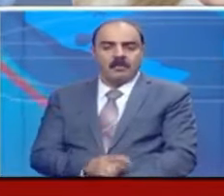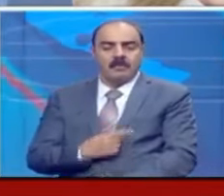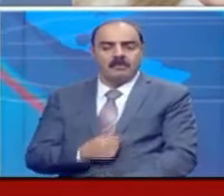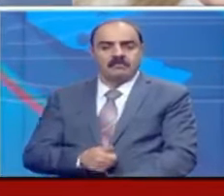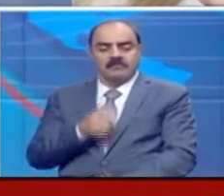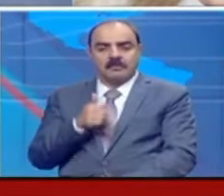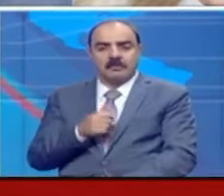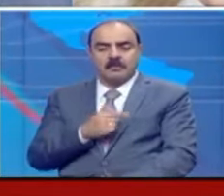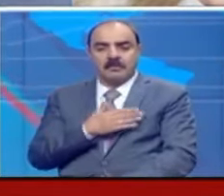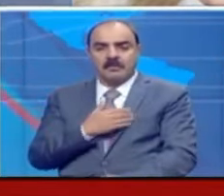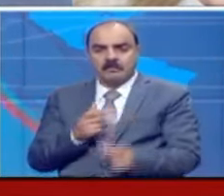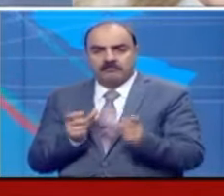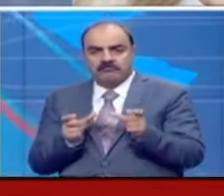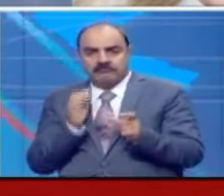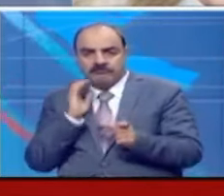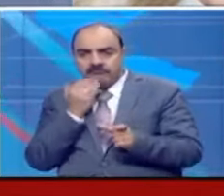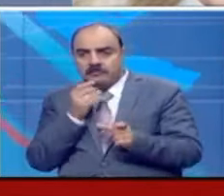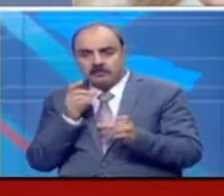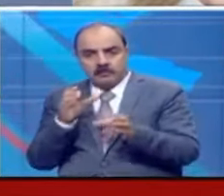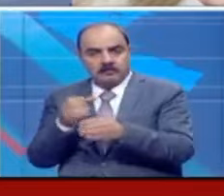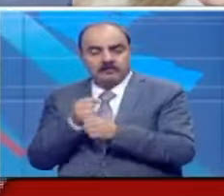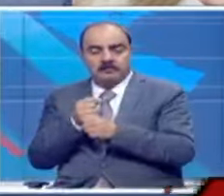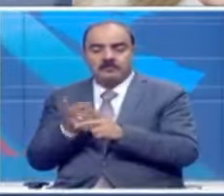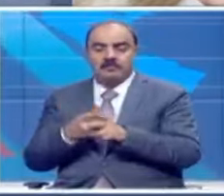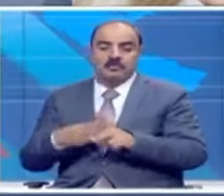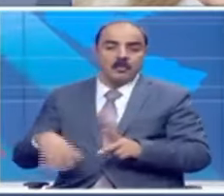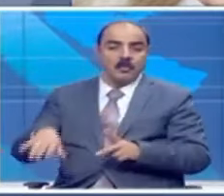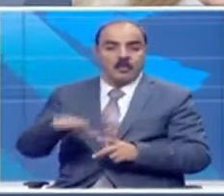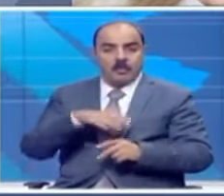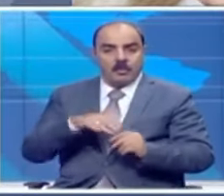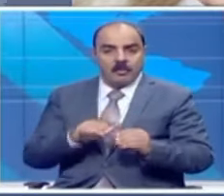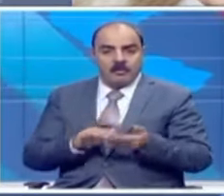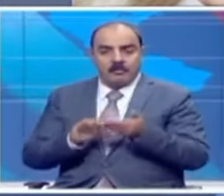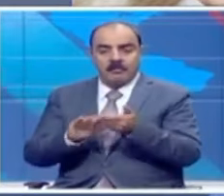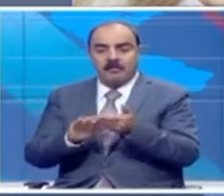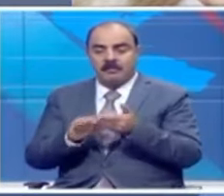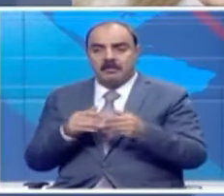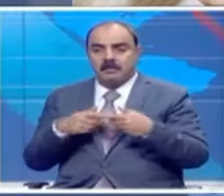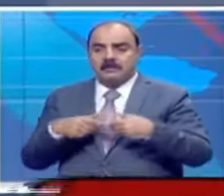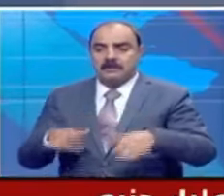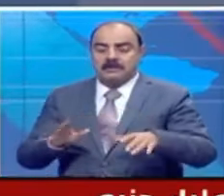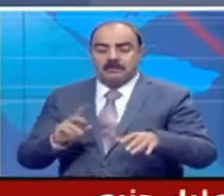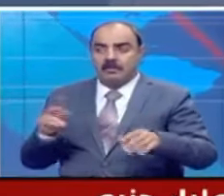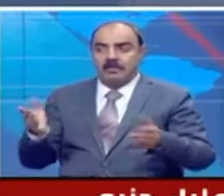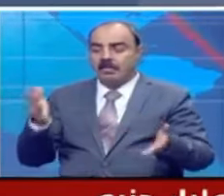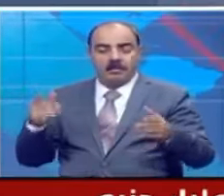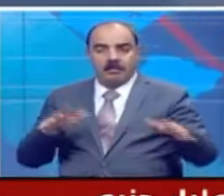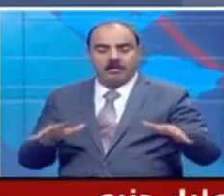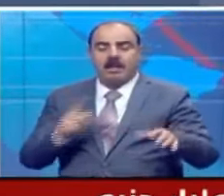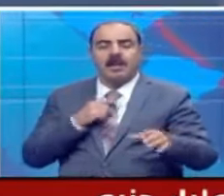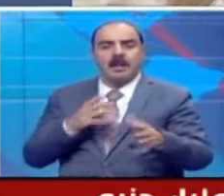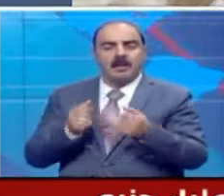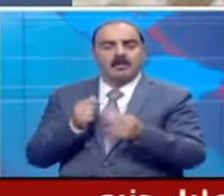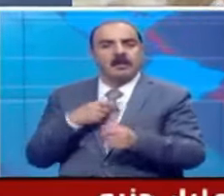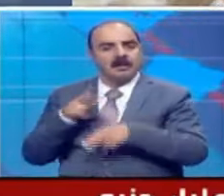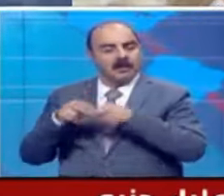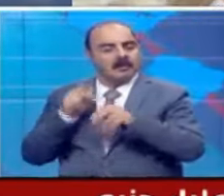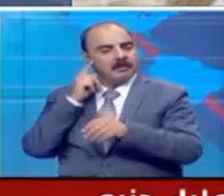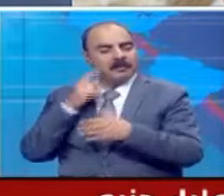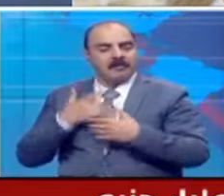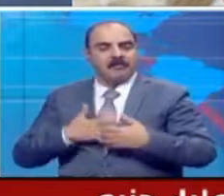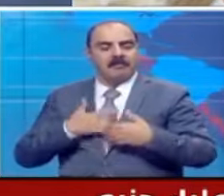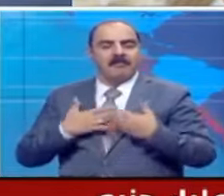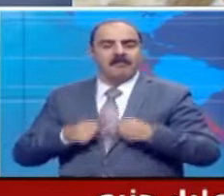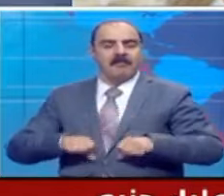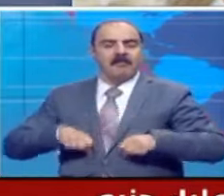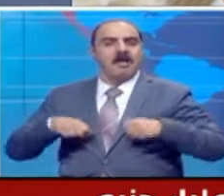في إطار الحرص الدائم من القيادة السياسية المصرية على أن يكون المواطن المصري قادر على شراء احتياجاته وتلبية